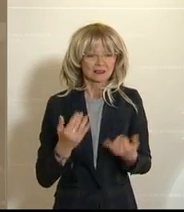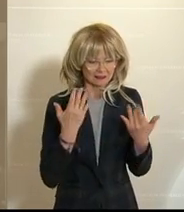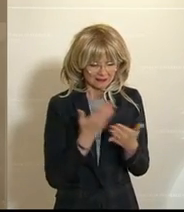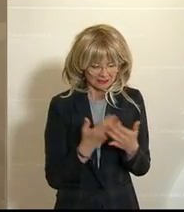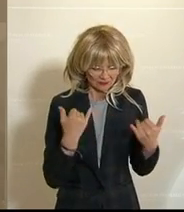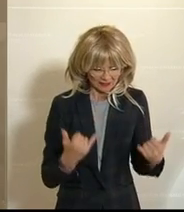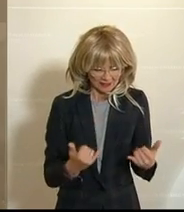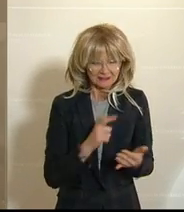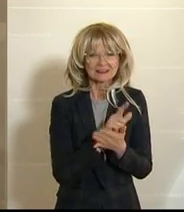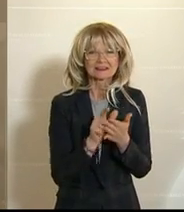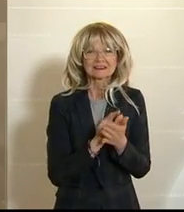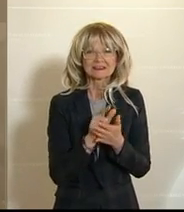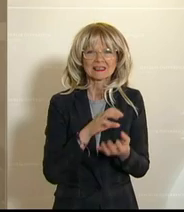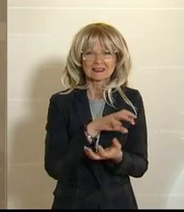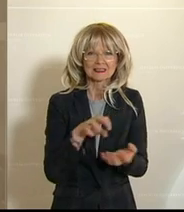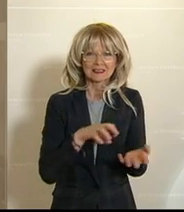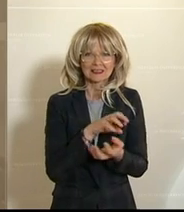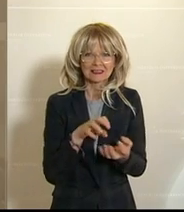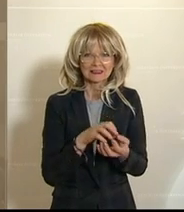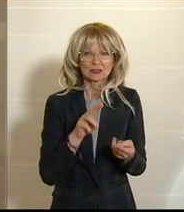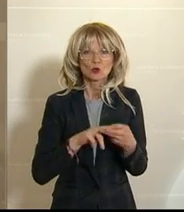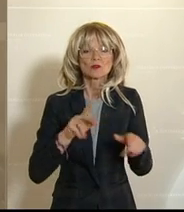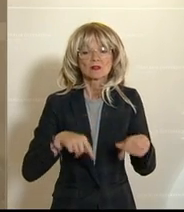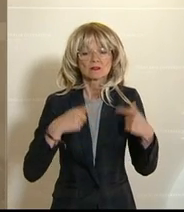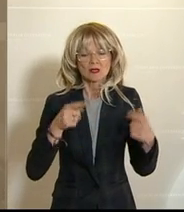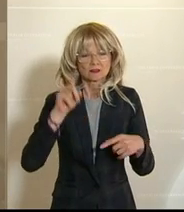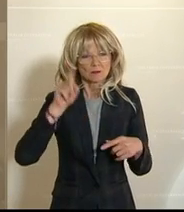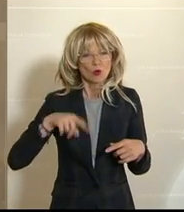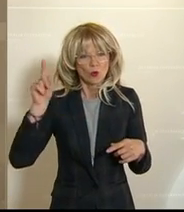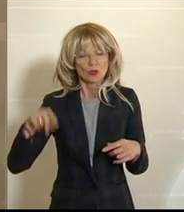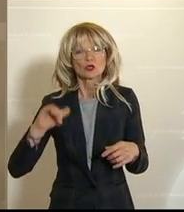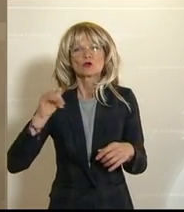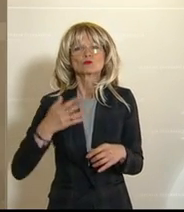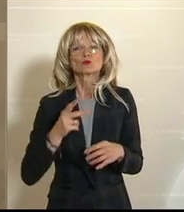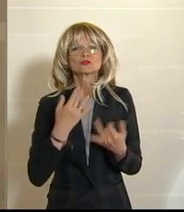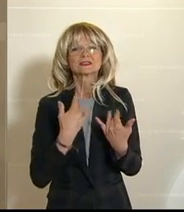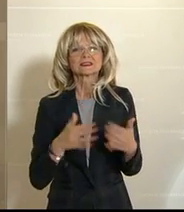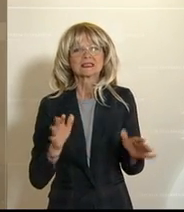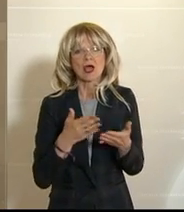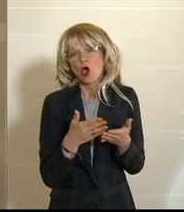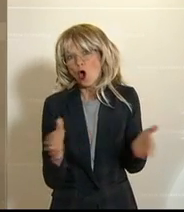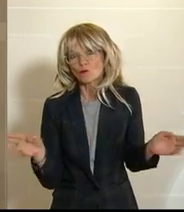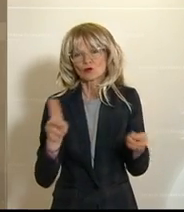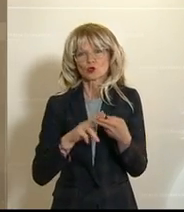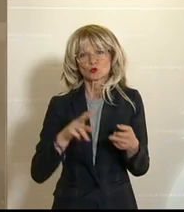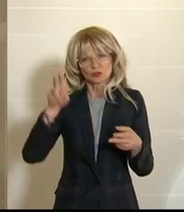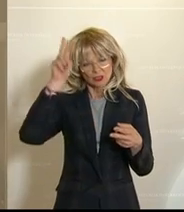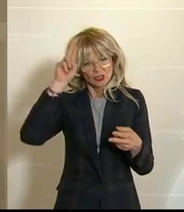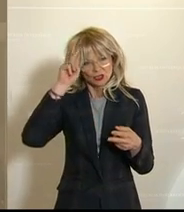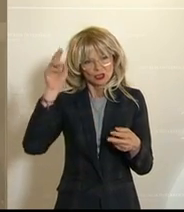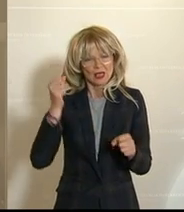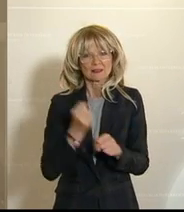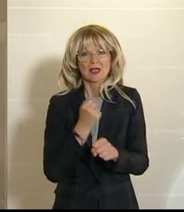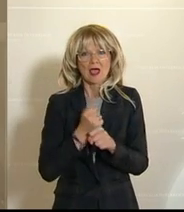Krise und auch in den nächsten Monaten eine sehr offensive und sehr gescheite Arbeitsmarktpolitik kriegen, dass viele Menschen in Beschäftigung kommen.